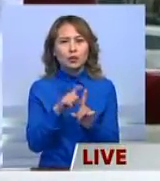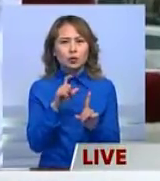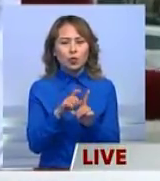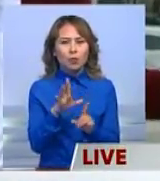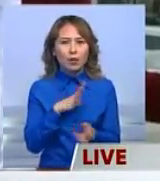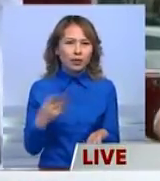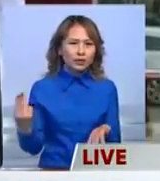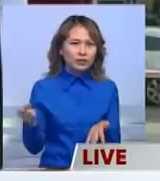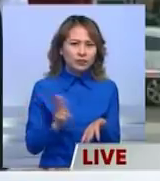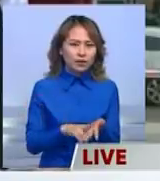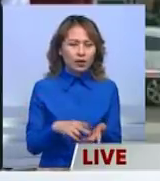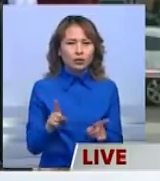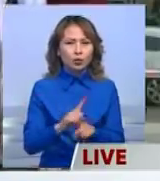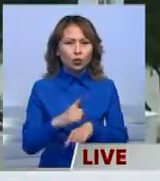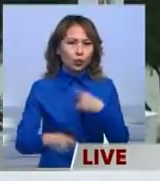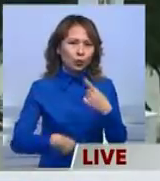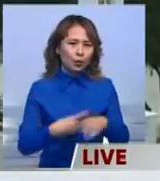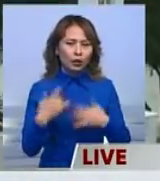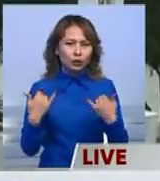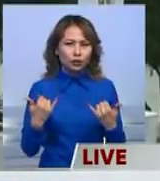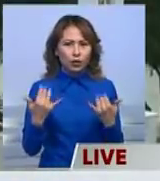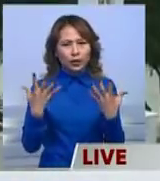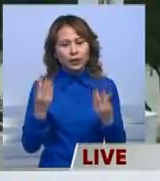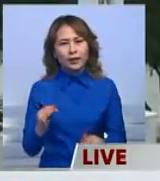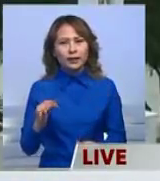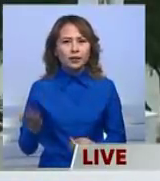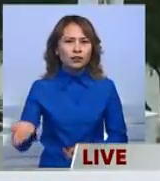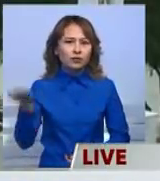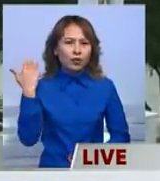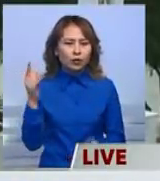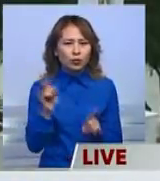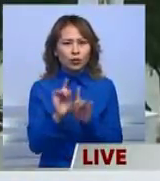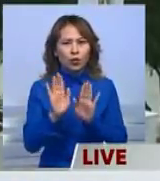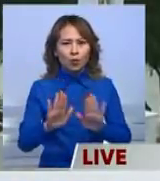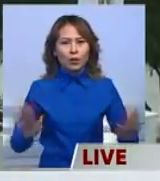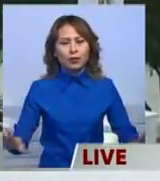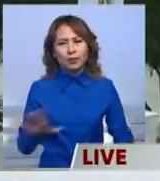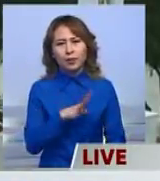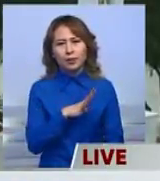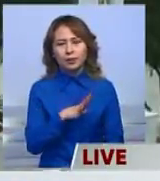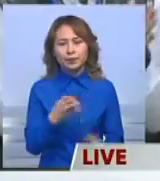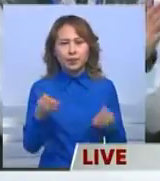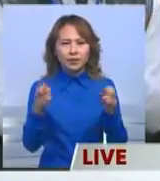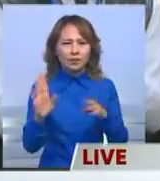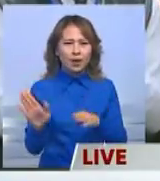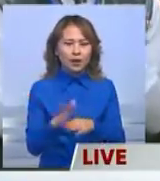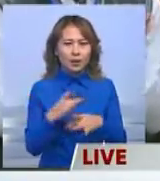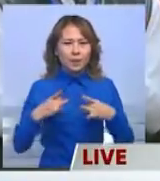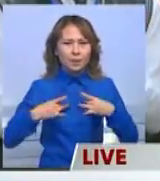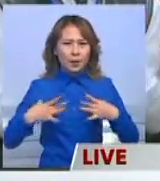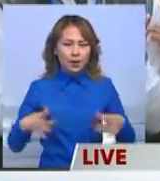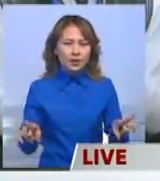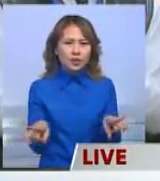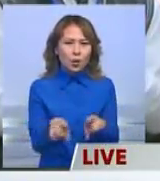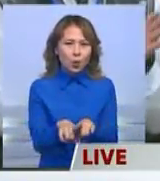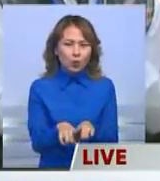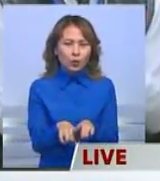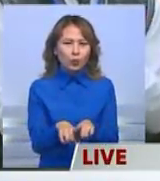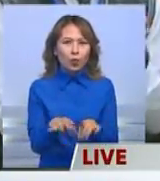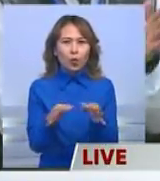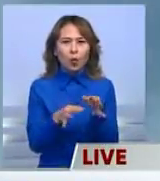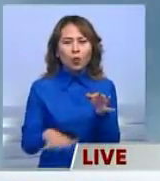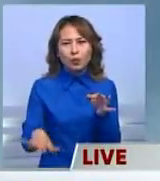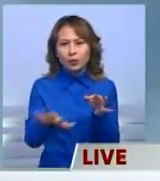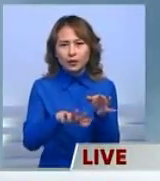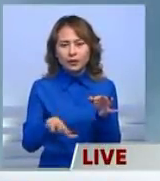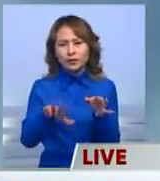аударған этностардың өткені мен бүгіні туралы арнайы көрмеде қойылды. Бітімі бөлек мерекенің түпкі мәнін бізге облыстық